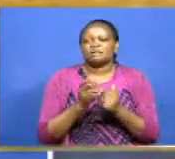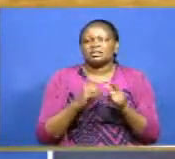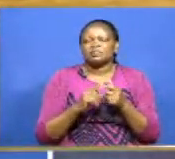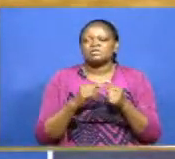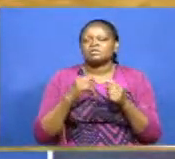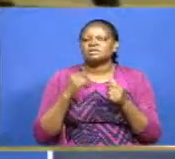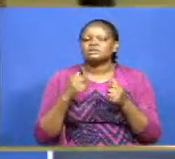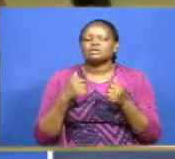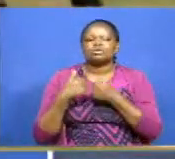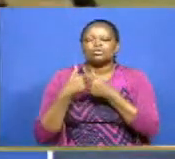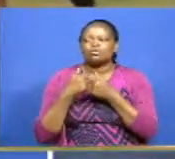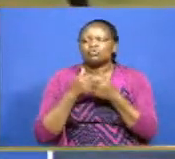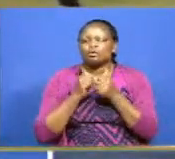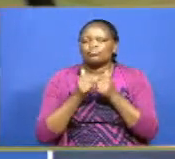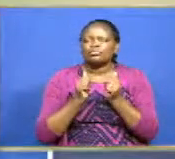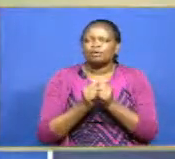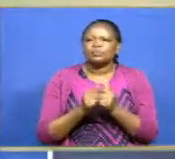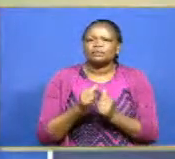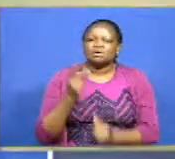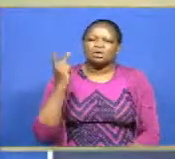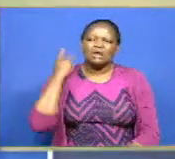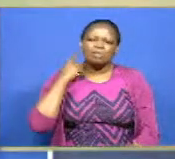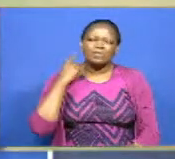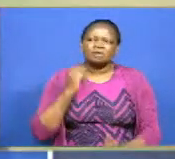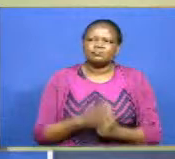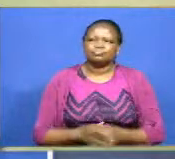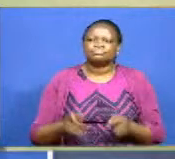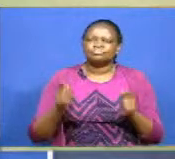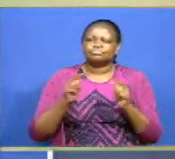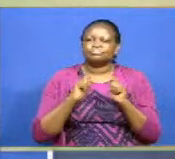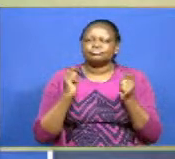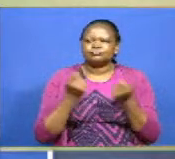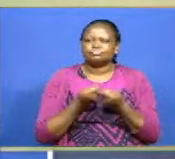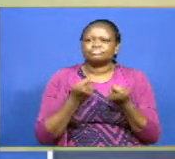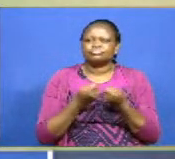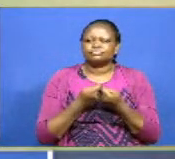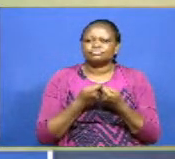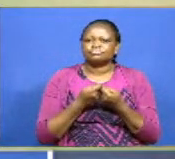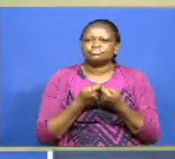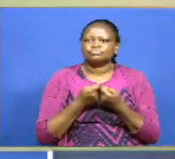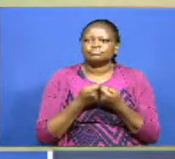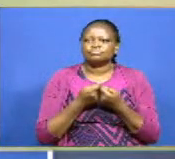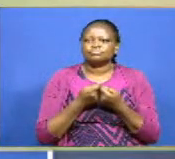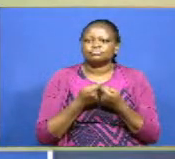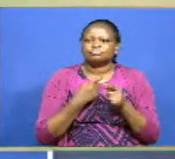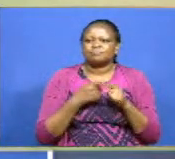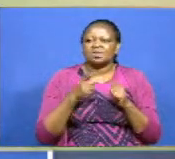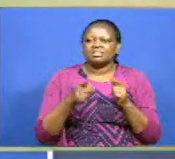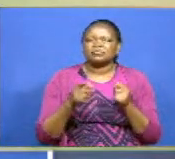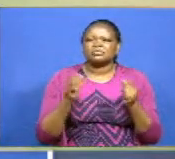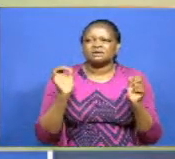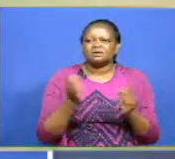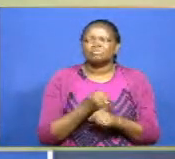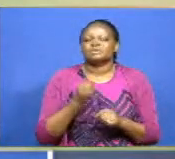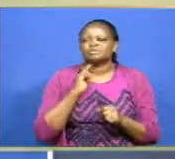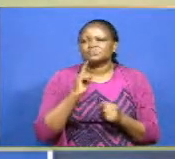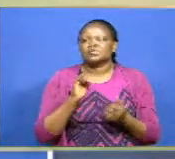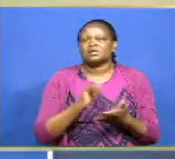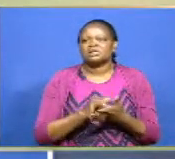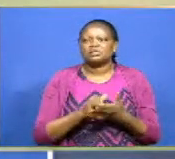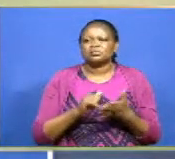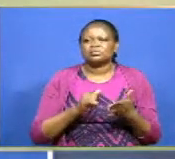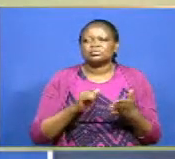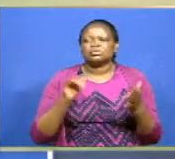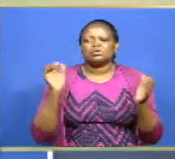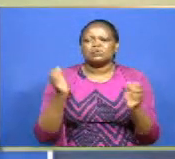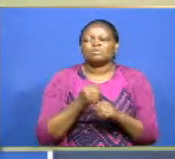ukinzani mkali dhidi ya Sharks. The whole team, the most motivation, but that one cannot say because we won, cannot